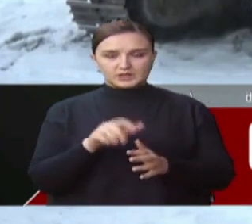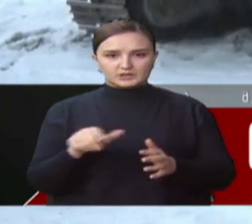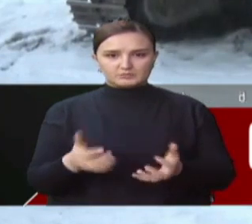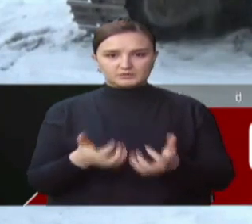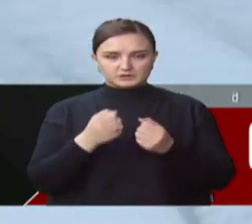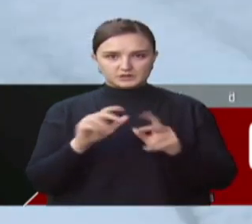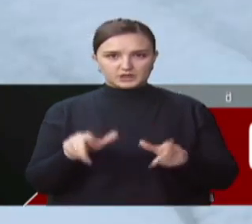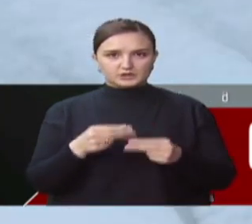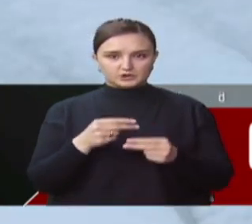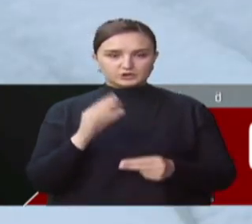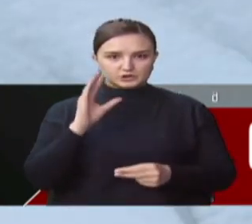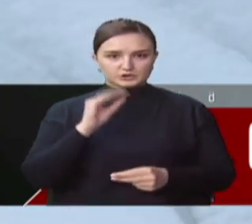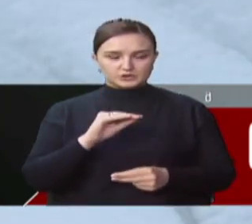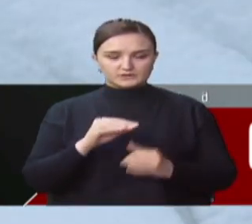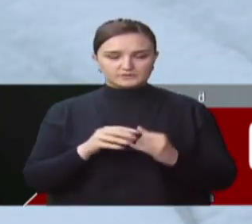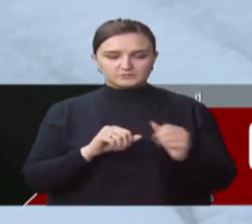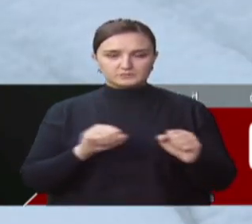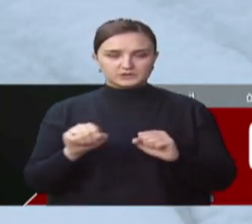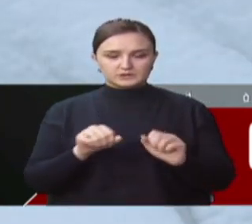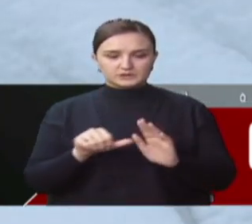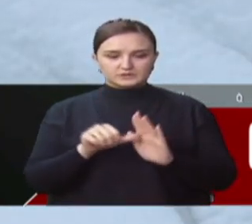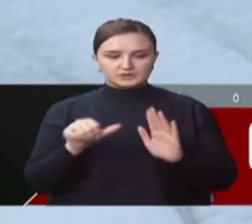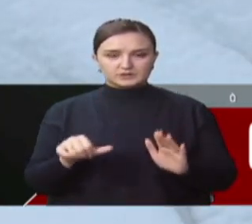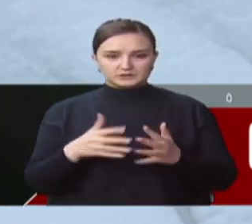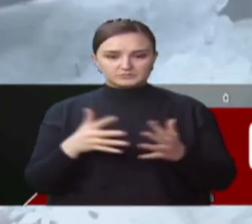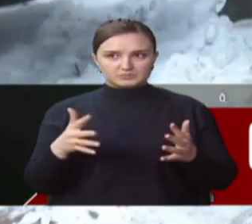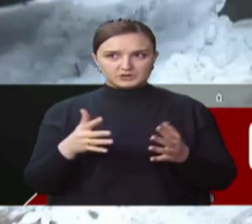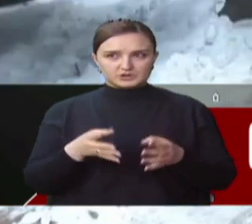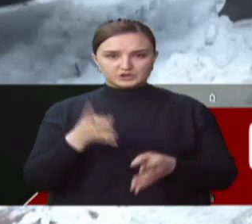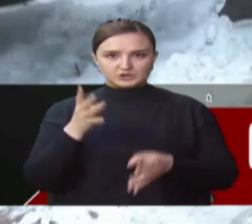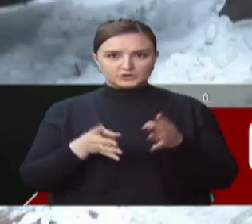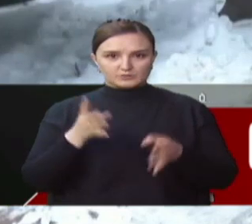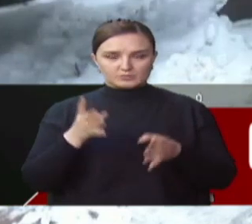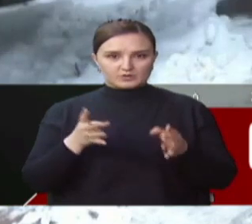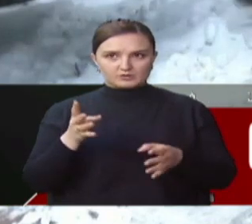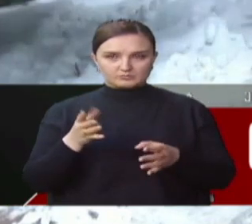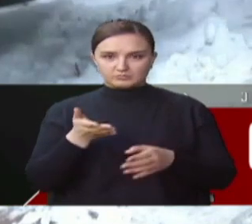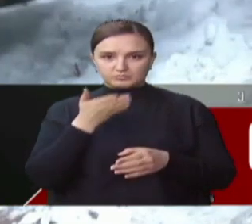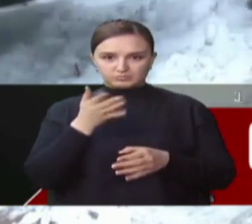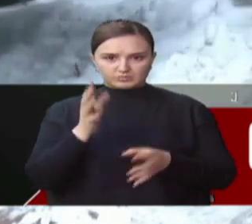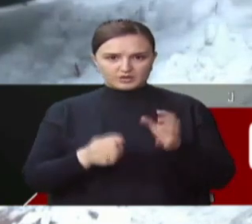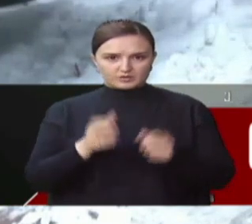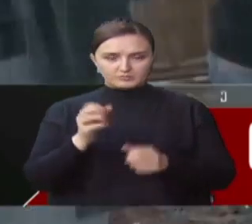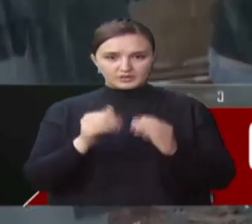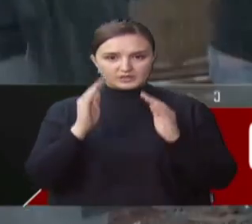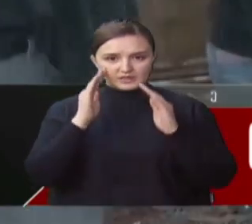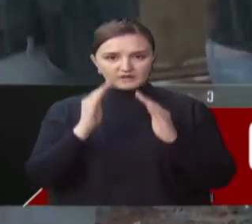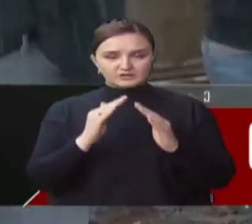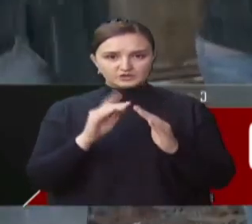ადამიანის გადარჩენა შეძლეს. მიწისძვრებმა 6000-ზე მეტი შენობა გაანადგურა. ამ ეტაპზე თავშესაფარში